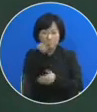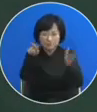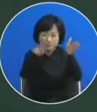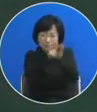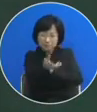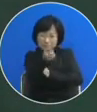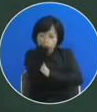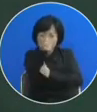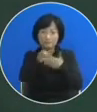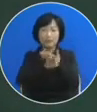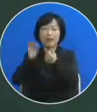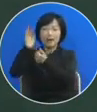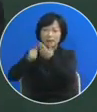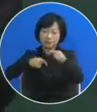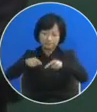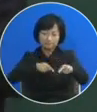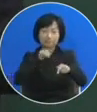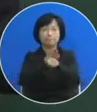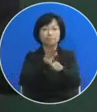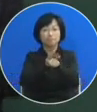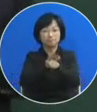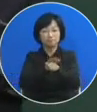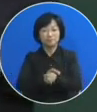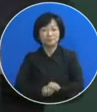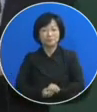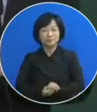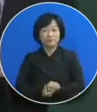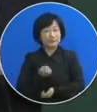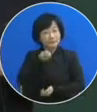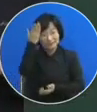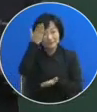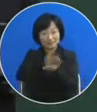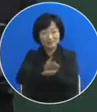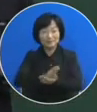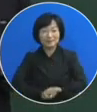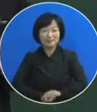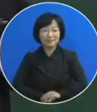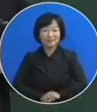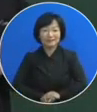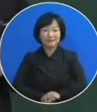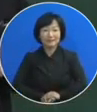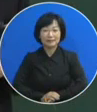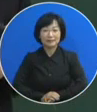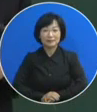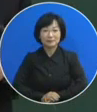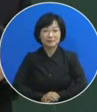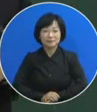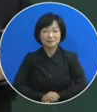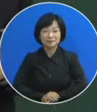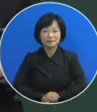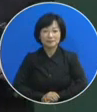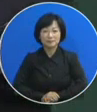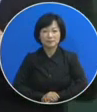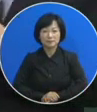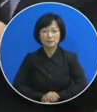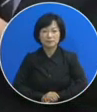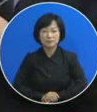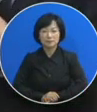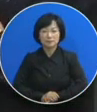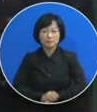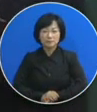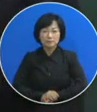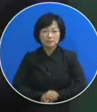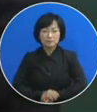you have this, then God will do it. 놓치지 말아야 됩니다. Don't lose hold of this. 생명 걸 이유를